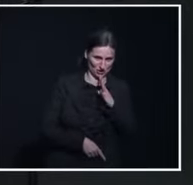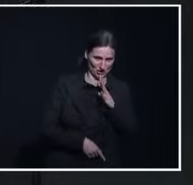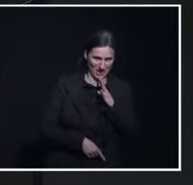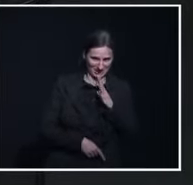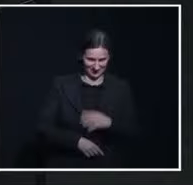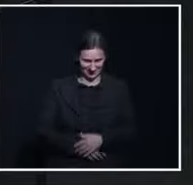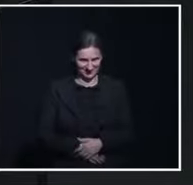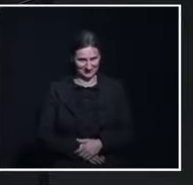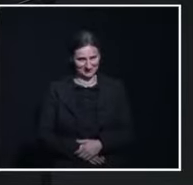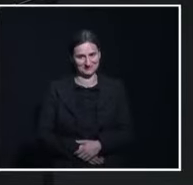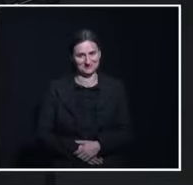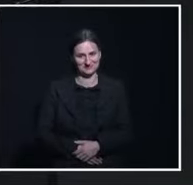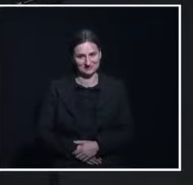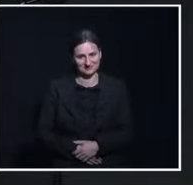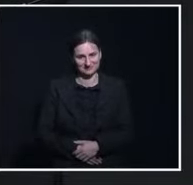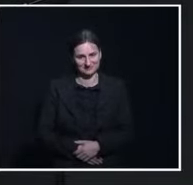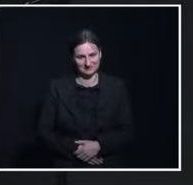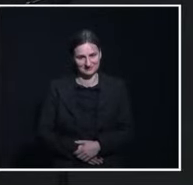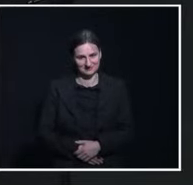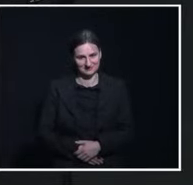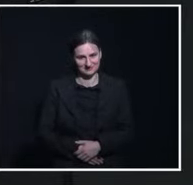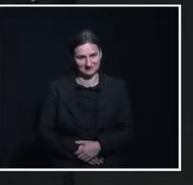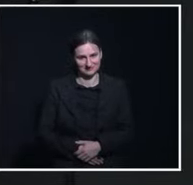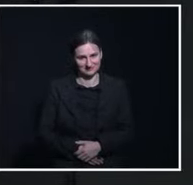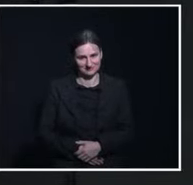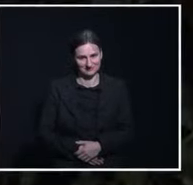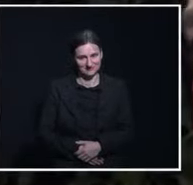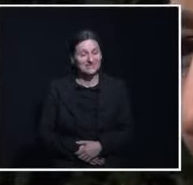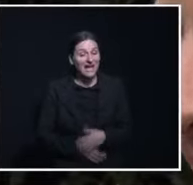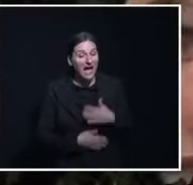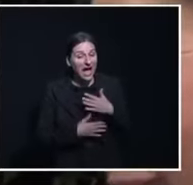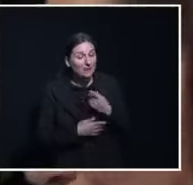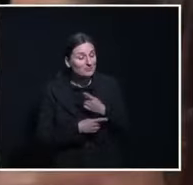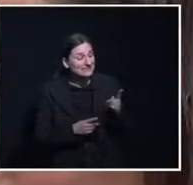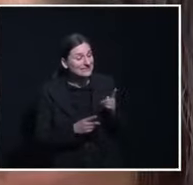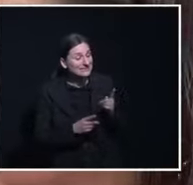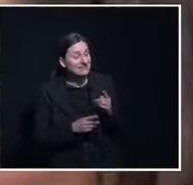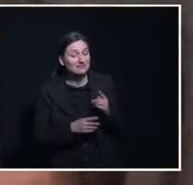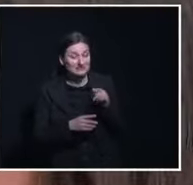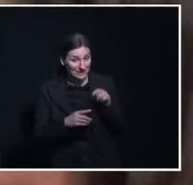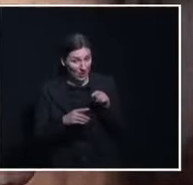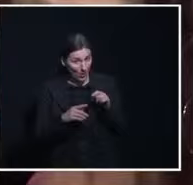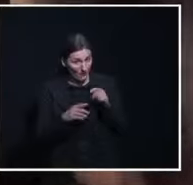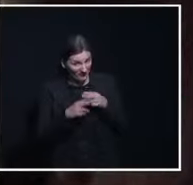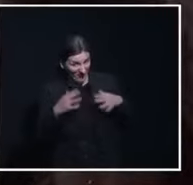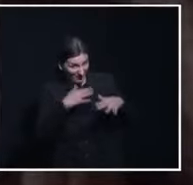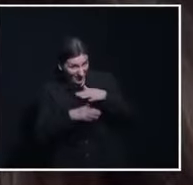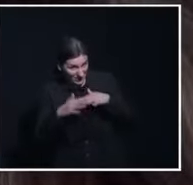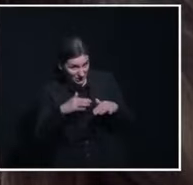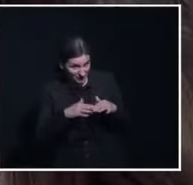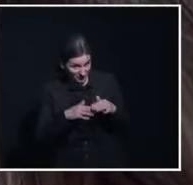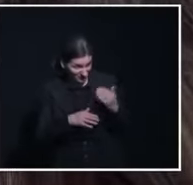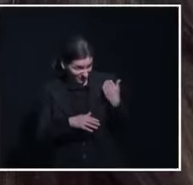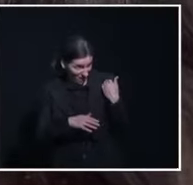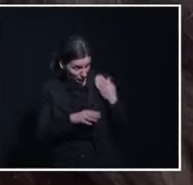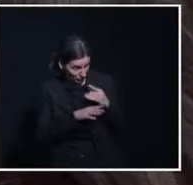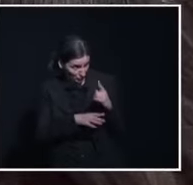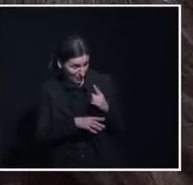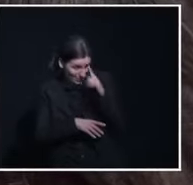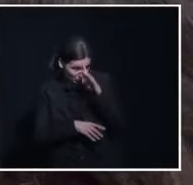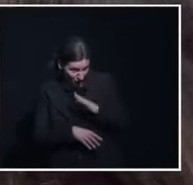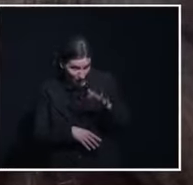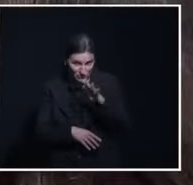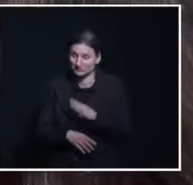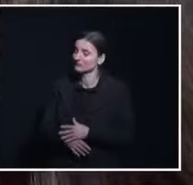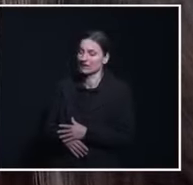been to Germany before? Do you still have relatives here? Haben Sie noch Verwandte hier? Waren Sie schon mal in Deutschland? No, I